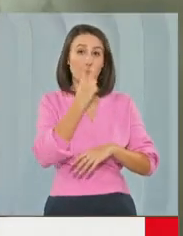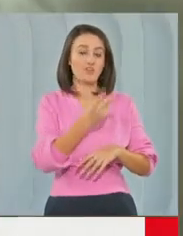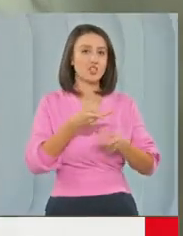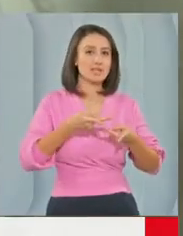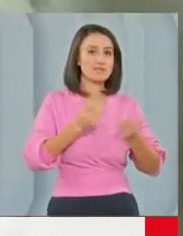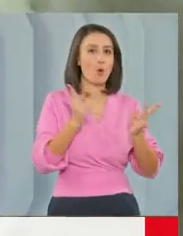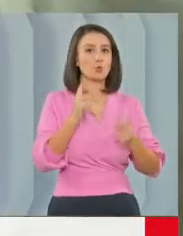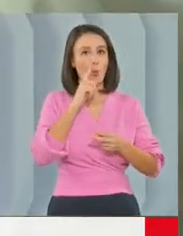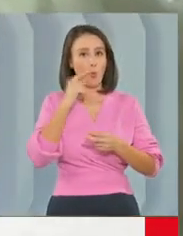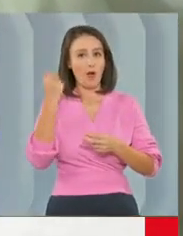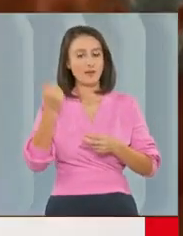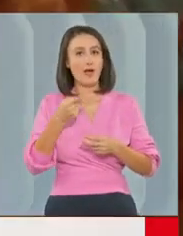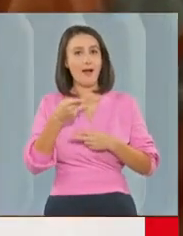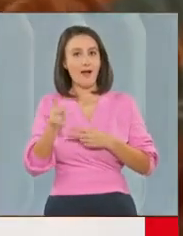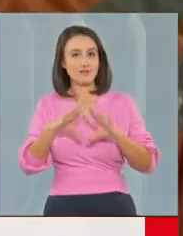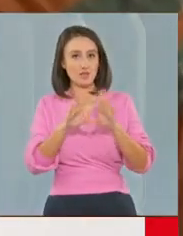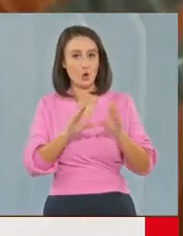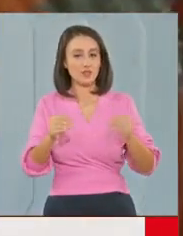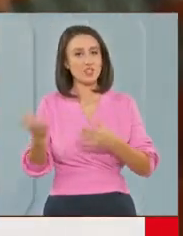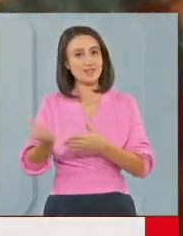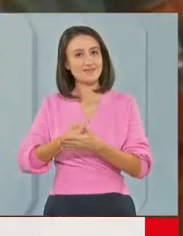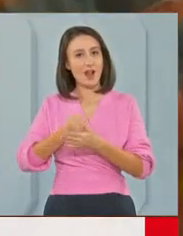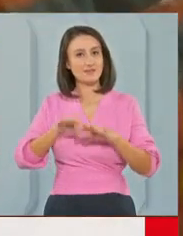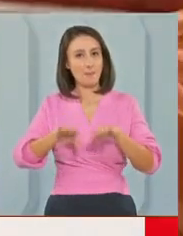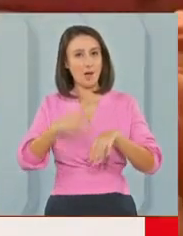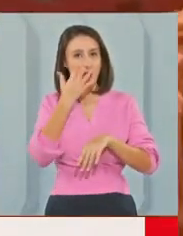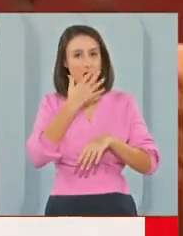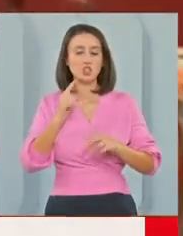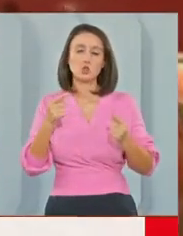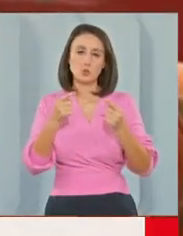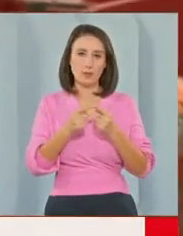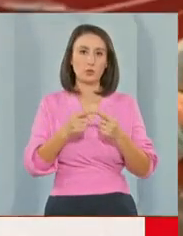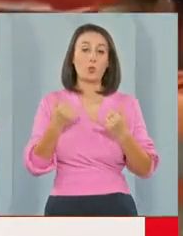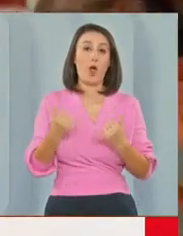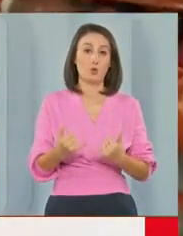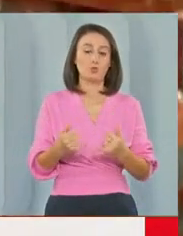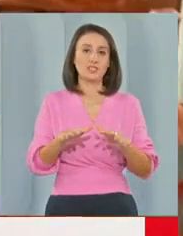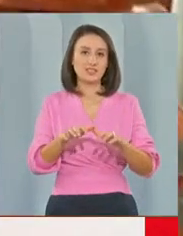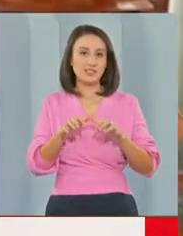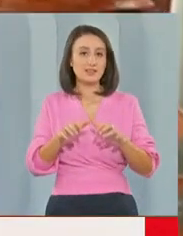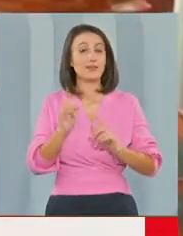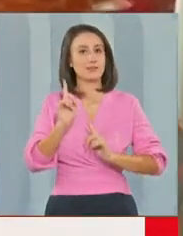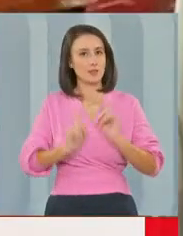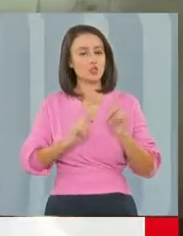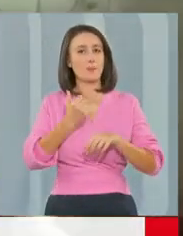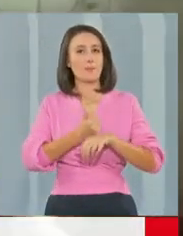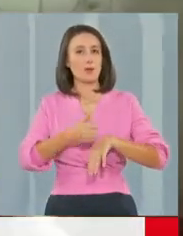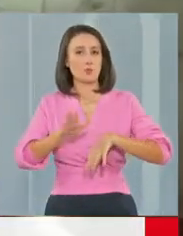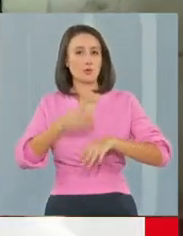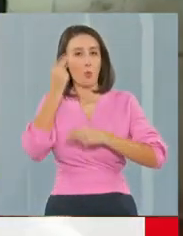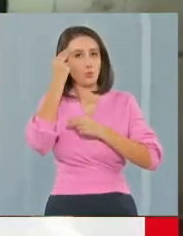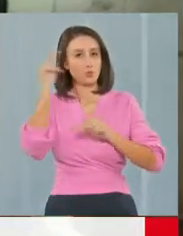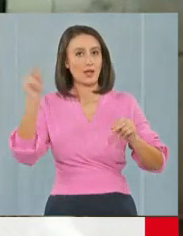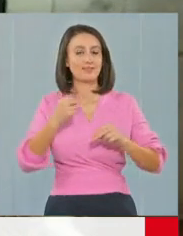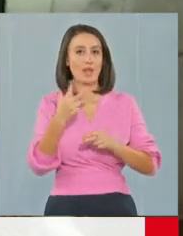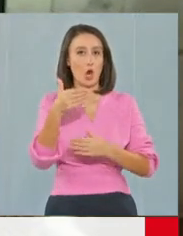exportul către Ungaria a gazelor românești extrase din Marea Neagră subiectul este deocamdată înghețat chiar dacă premierul ungară